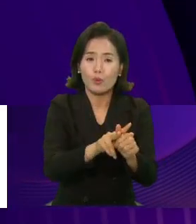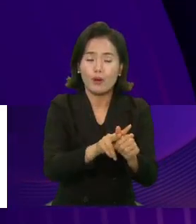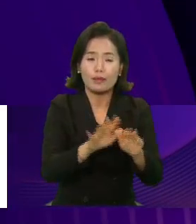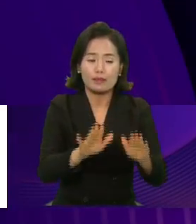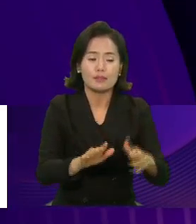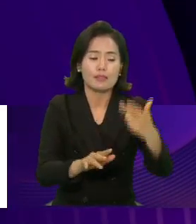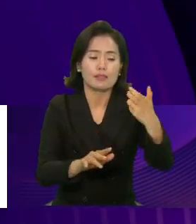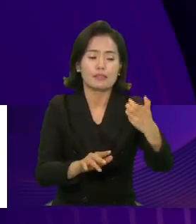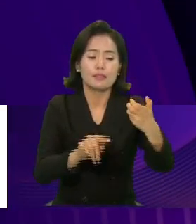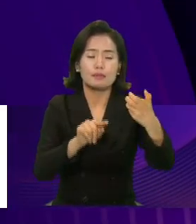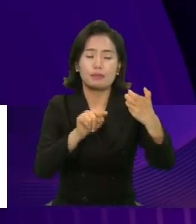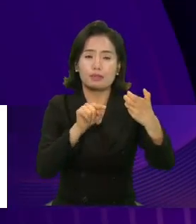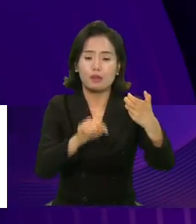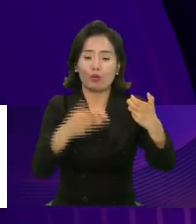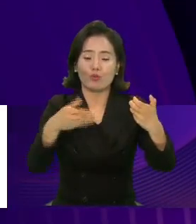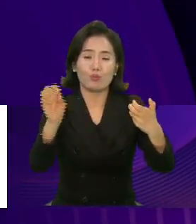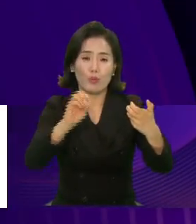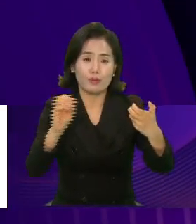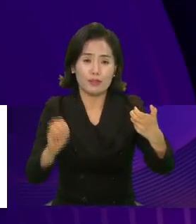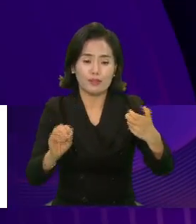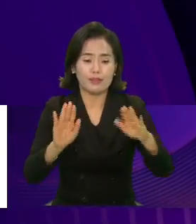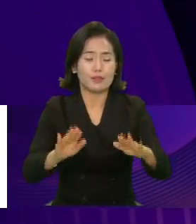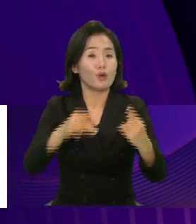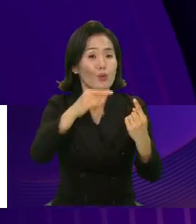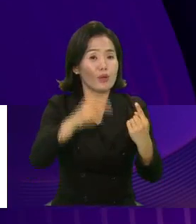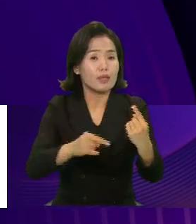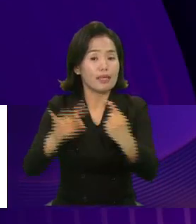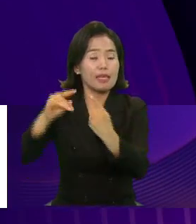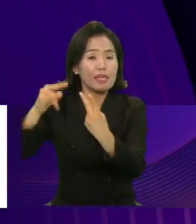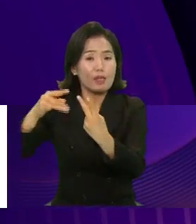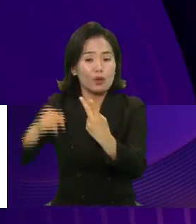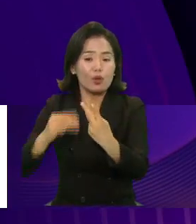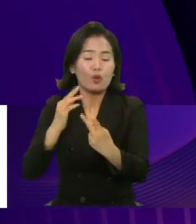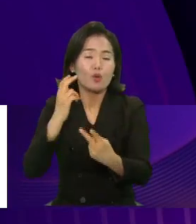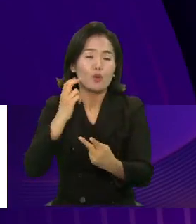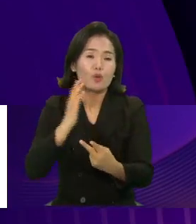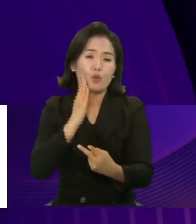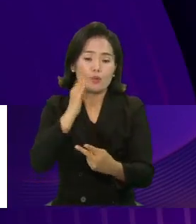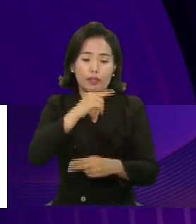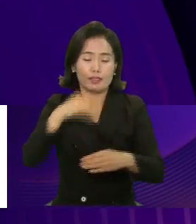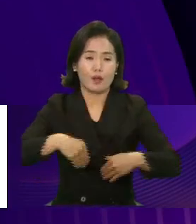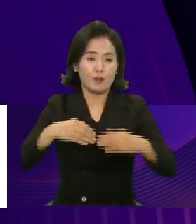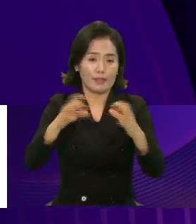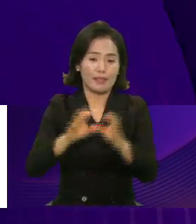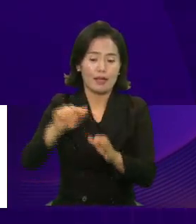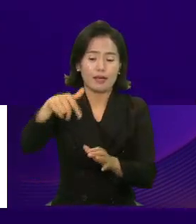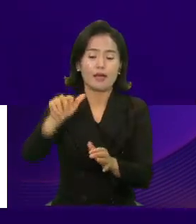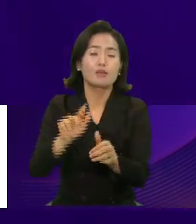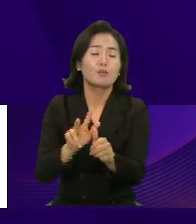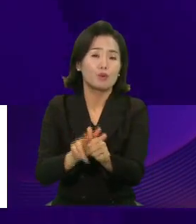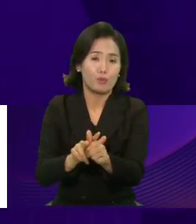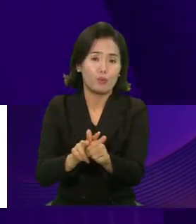초반에 70.9% 기록하고 있습니다. 현재 1위, 2위는 녹색정의당 강은미 후보입니다.